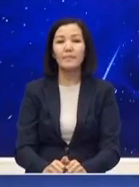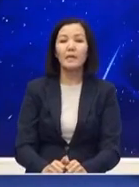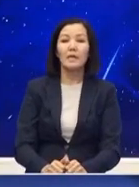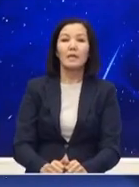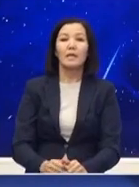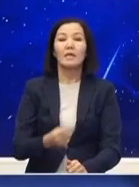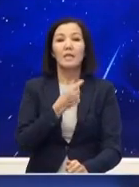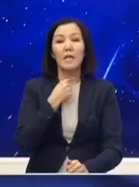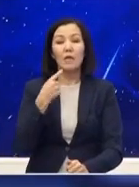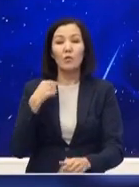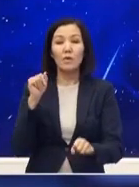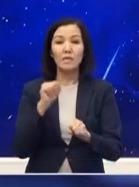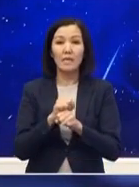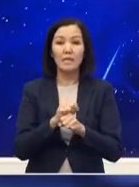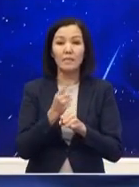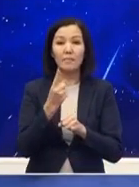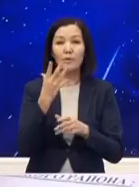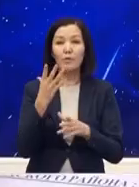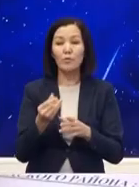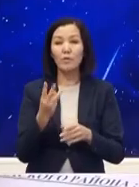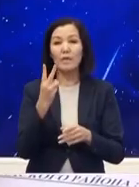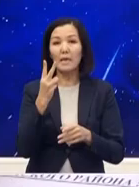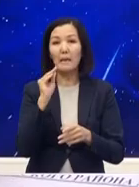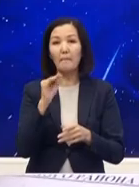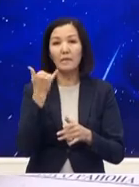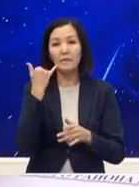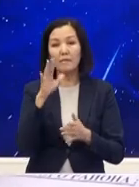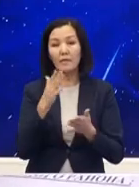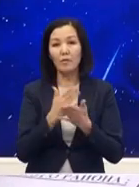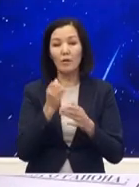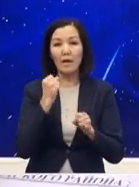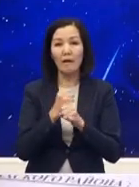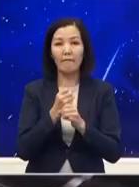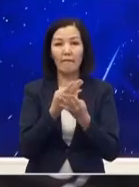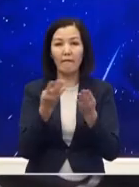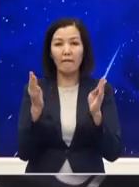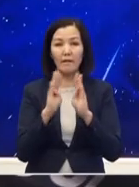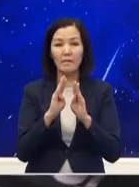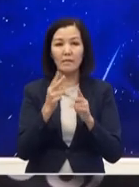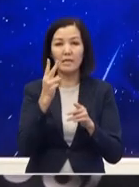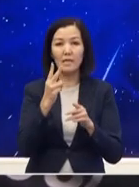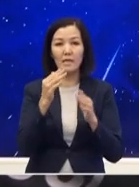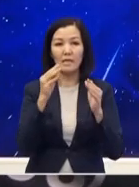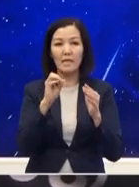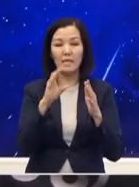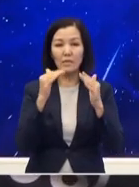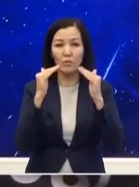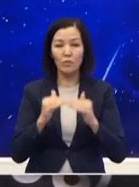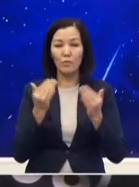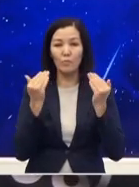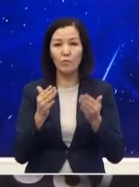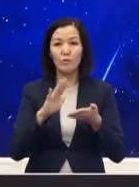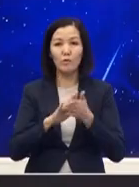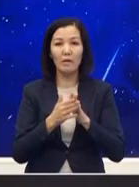Облыстық жедел жәрдем станциясына күніне 2000-ға жуық қоңырау түседі. Бұл қатан карантин кезіндегі көрсеткіштен 2 есе төмен. Мамандардың айтуынша, бүгінде